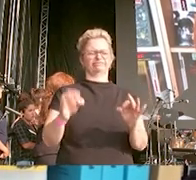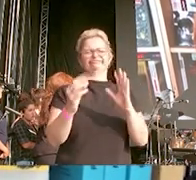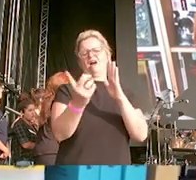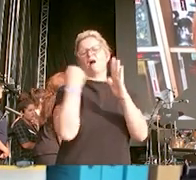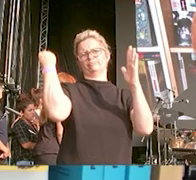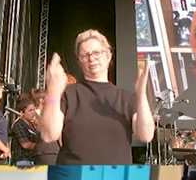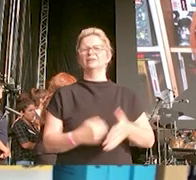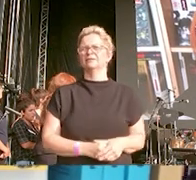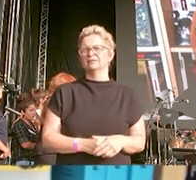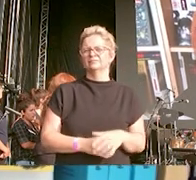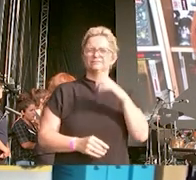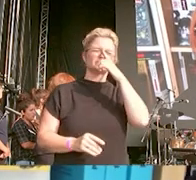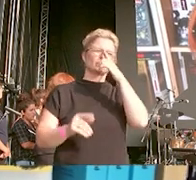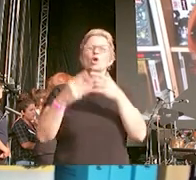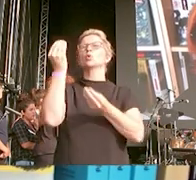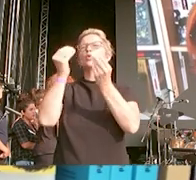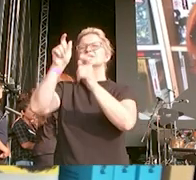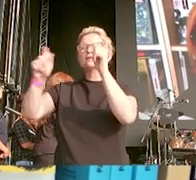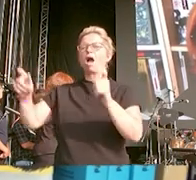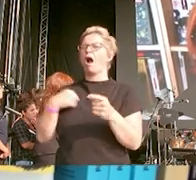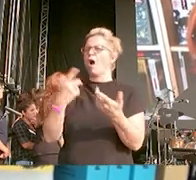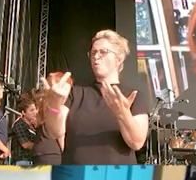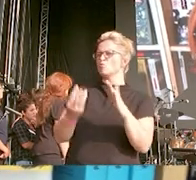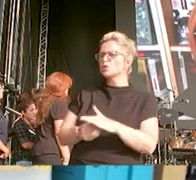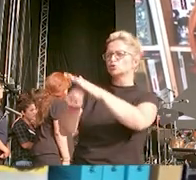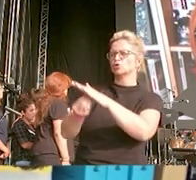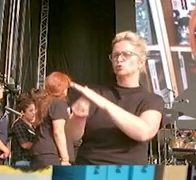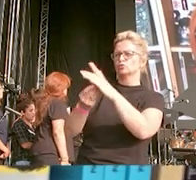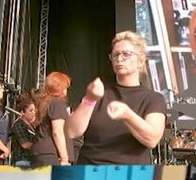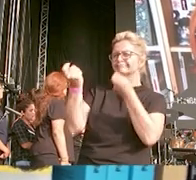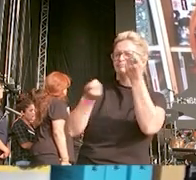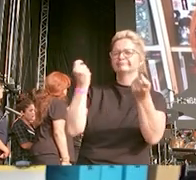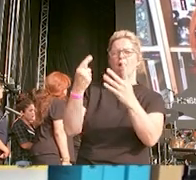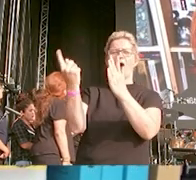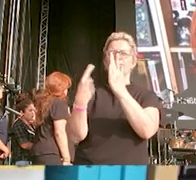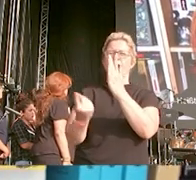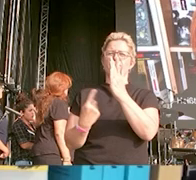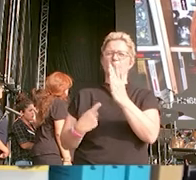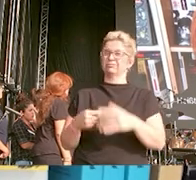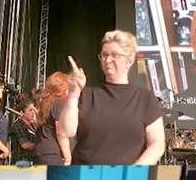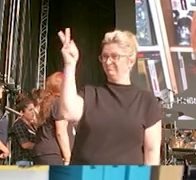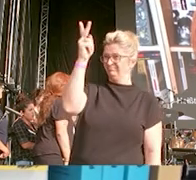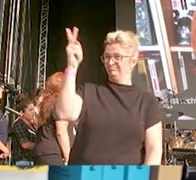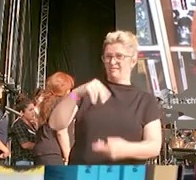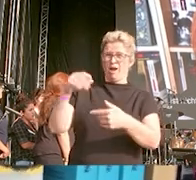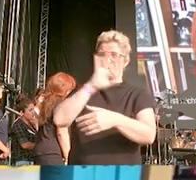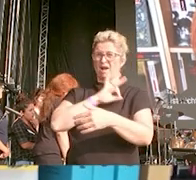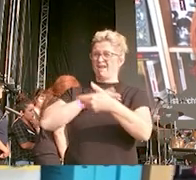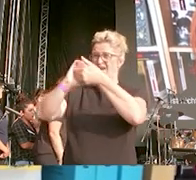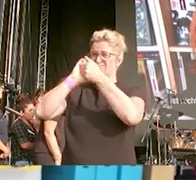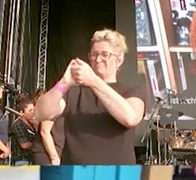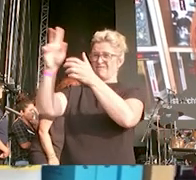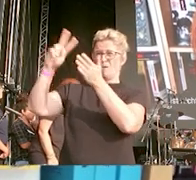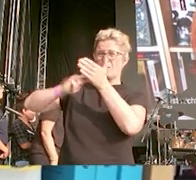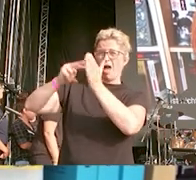wie Künstlerinnen nicht mehr unterstützt worden sind und so weiter. Das heißt, was diese Parteien zusammen planen, ist nicht weniger